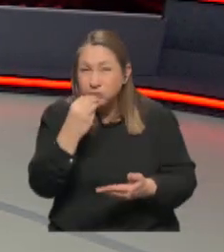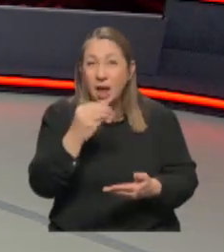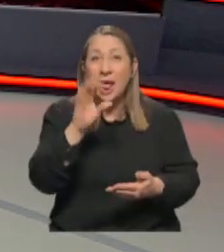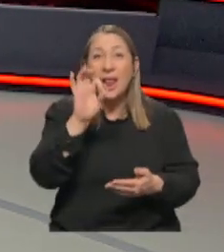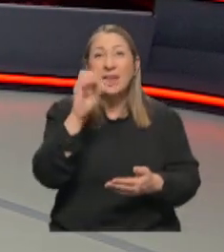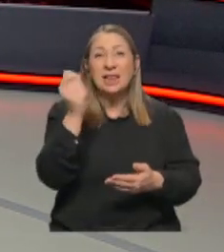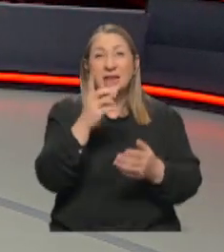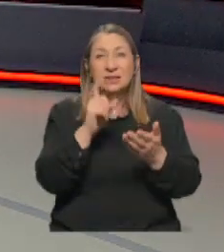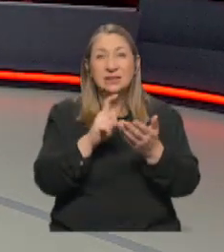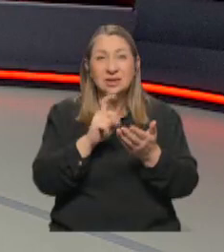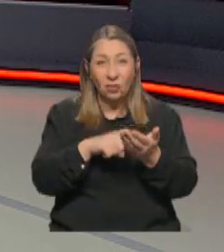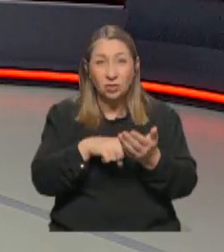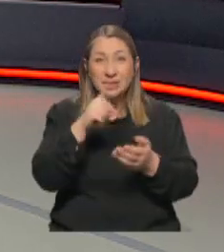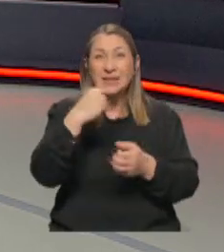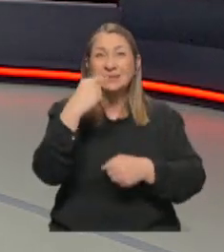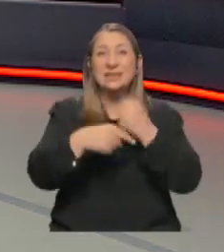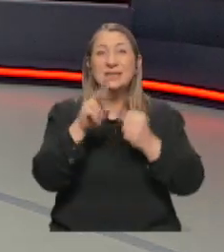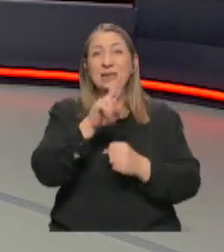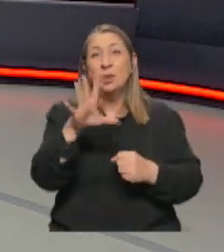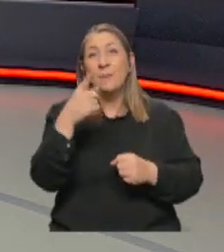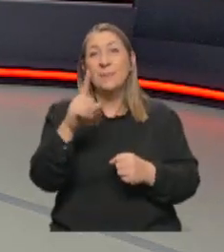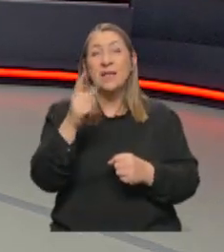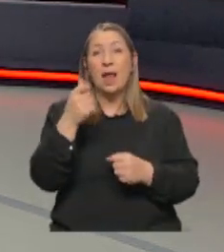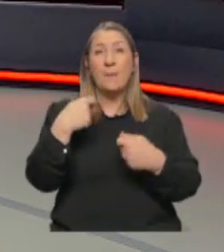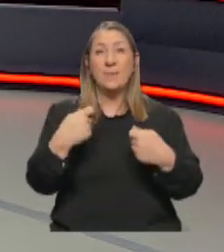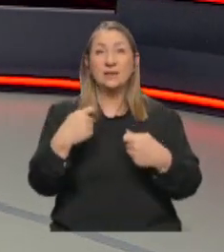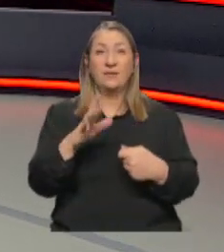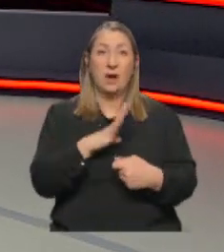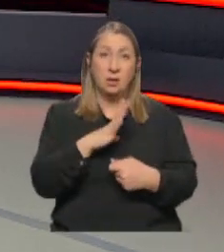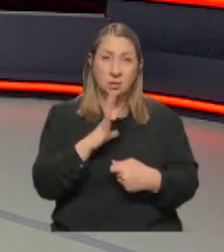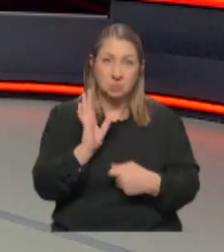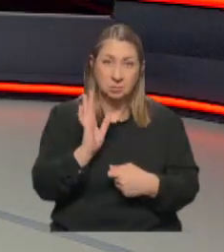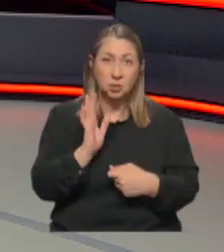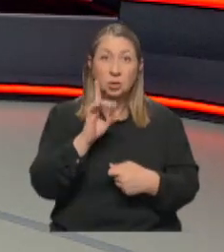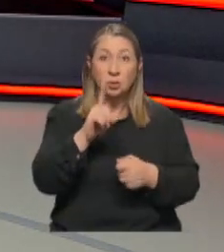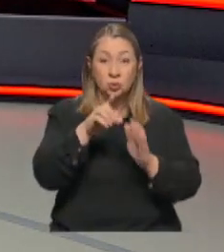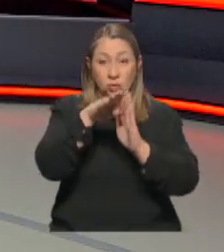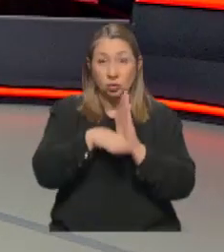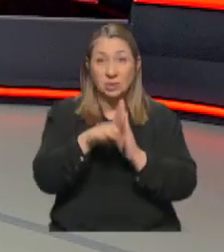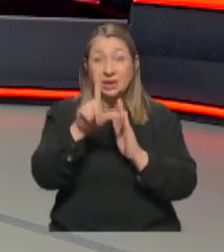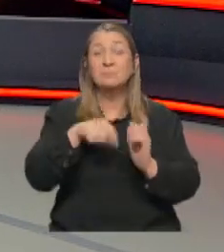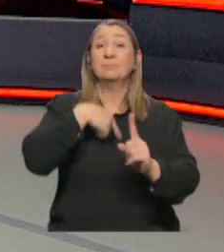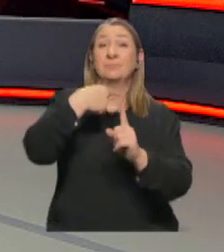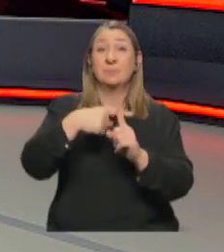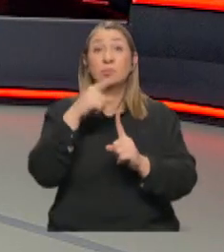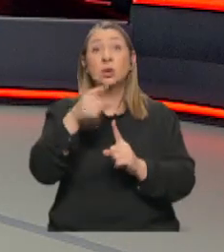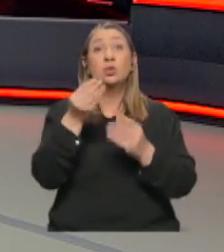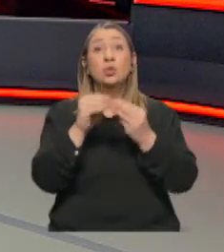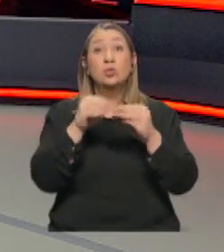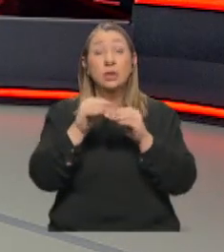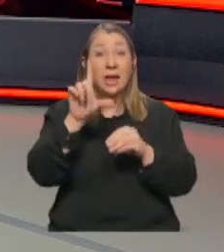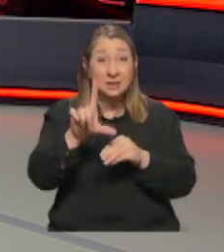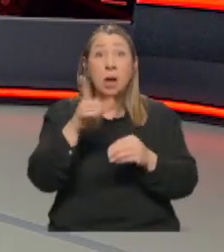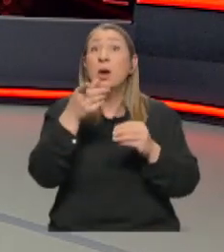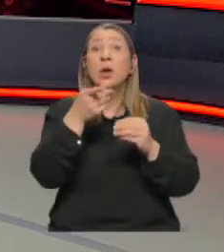50 tane tavuk size senede 750 lirayla 1000 lira arasında bir maliyet yaratıyor. Bunu çıkarmanız lazım. Bir de bunların tabii yumurtlaması lazım.